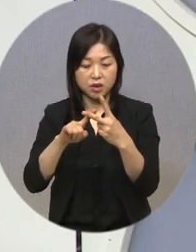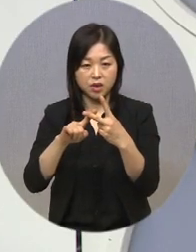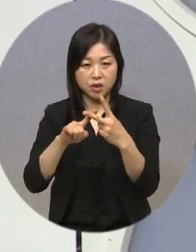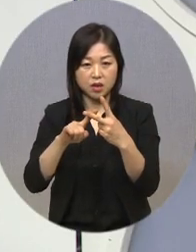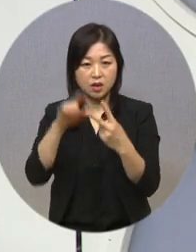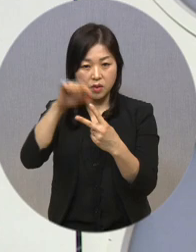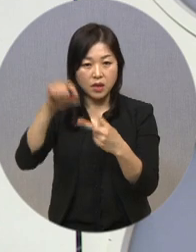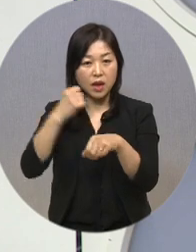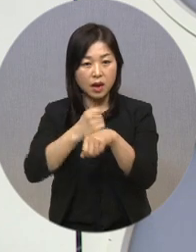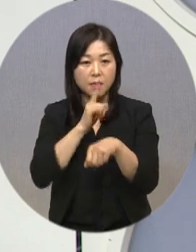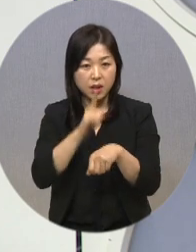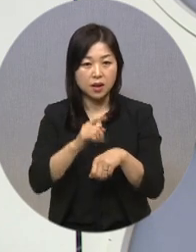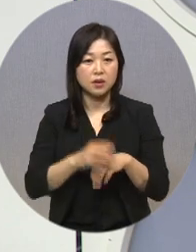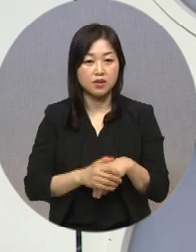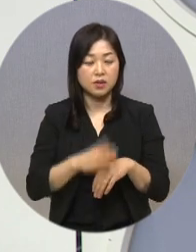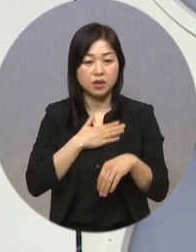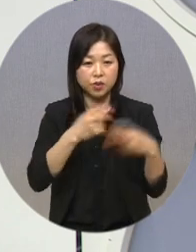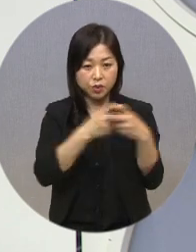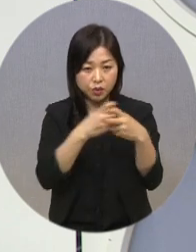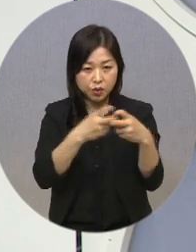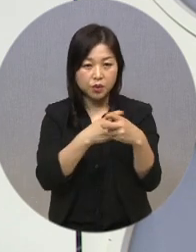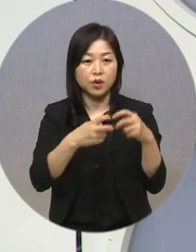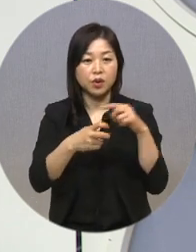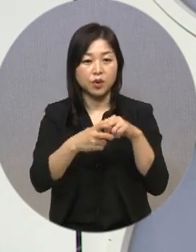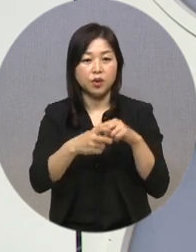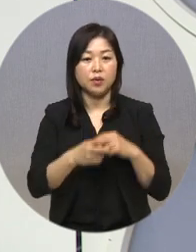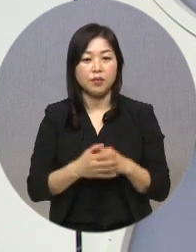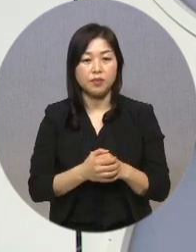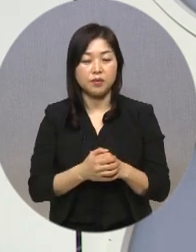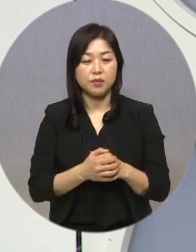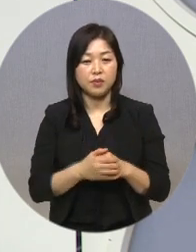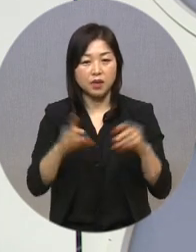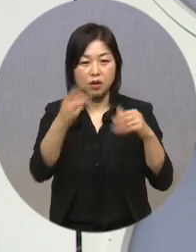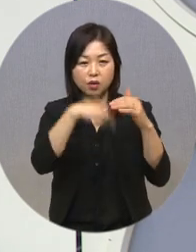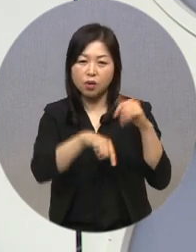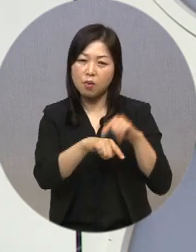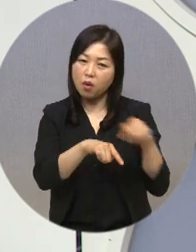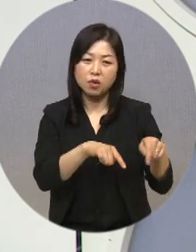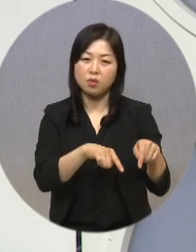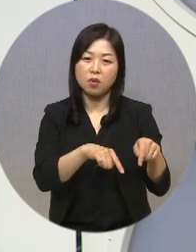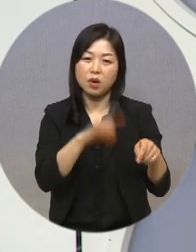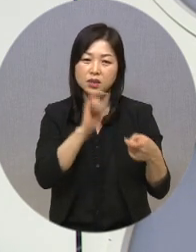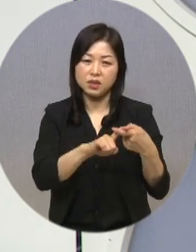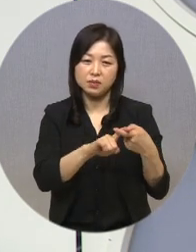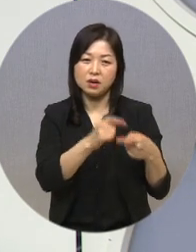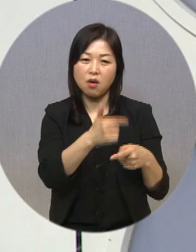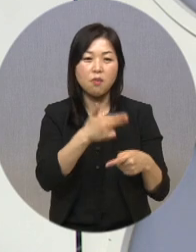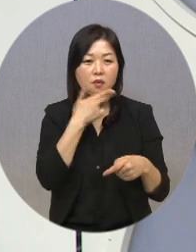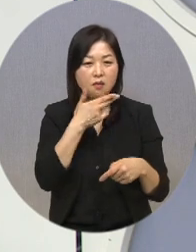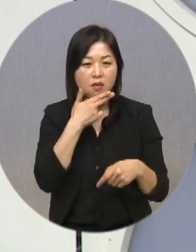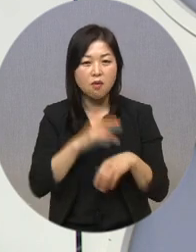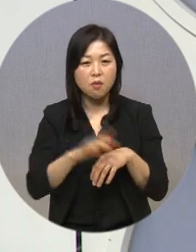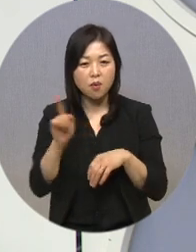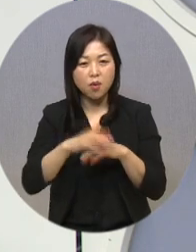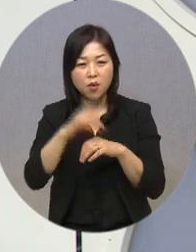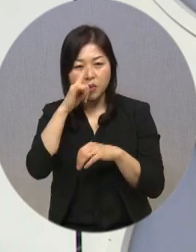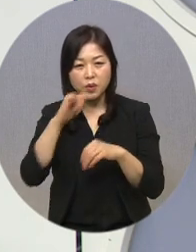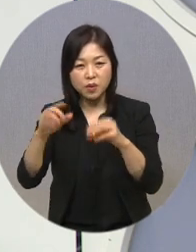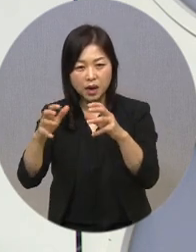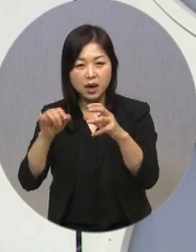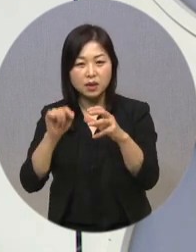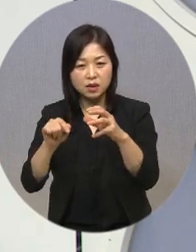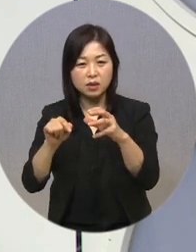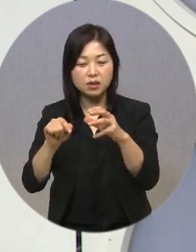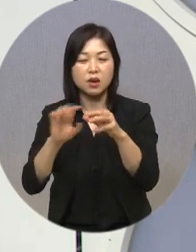했고 땅속에 뭐 있습니까. 그다음에 둘째는 통양. 거기 또 서브커미디에 또 제가 들어가서 두